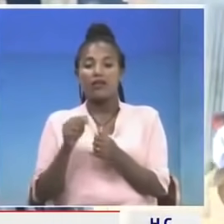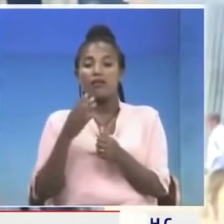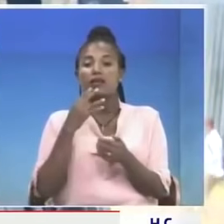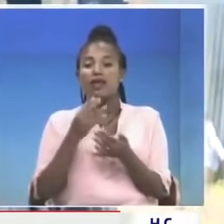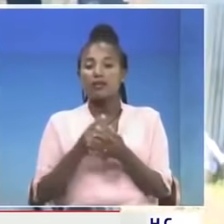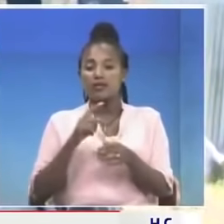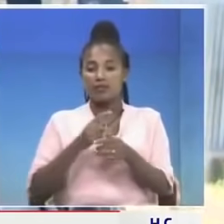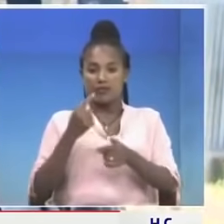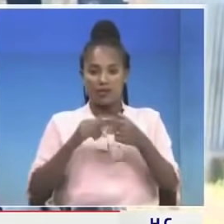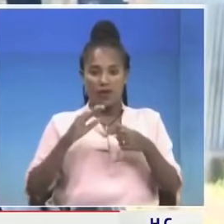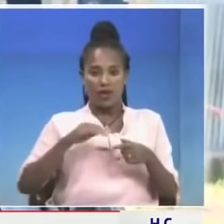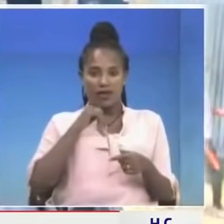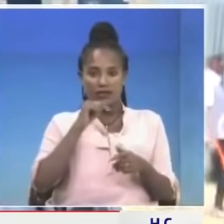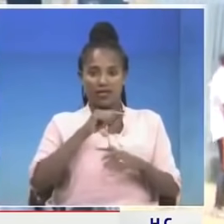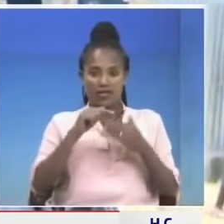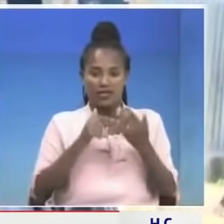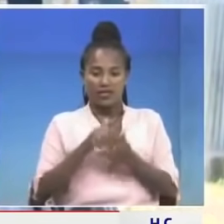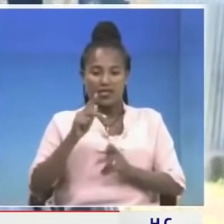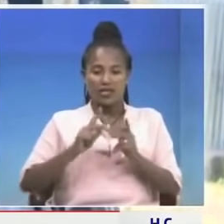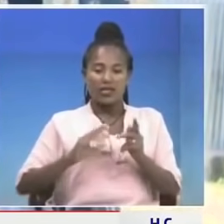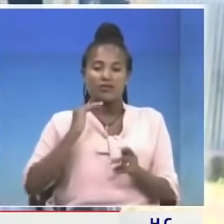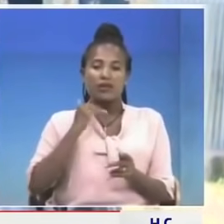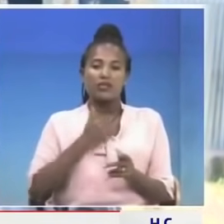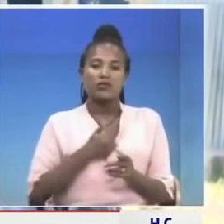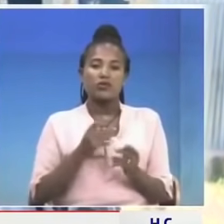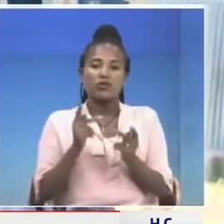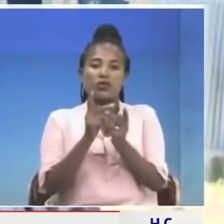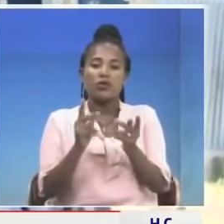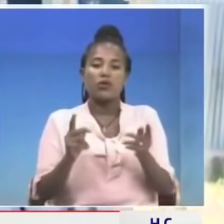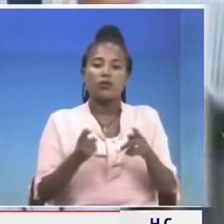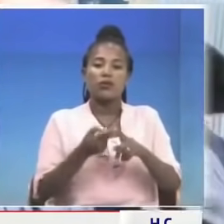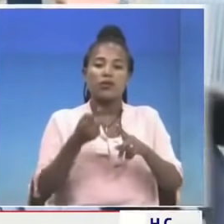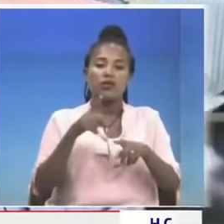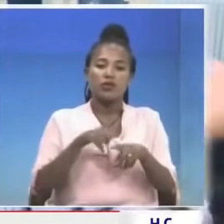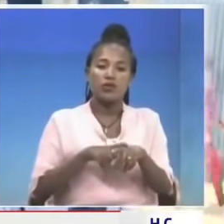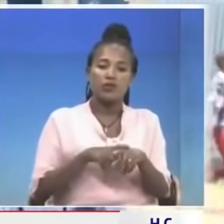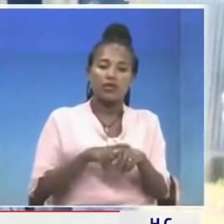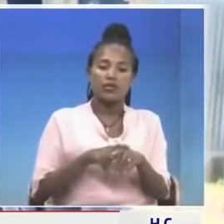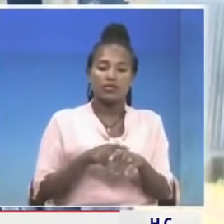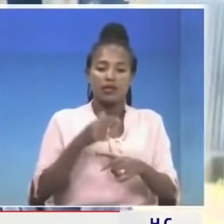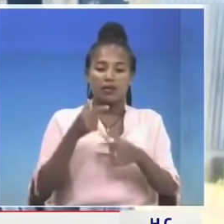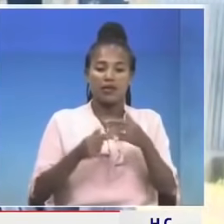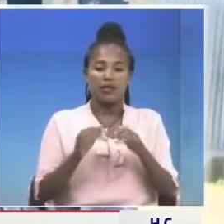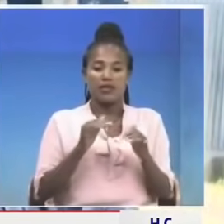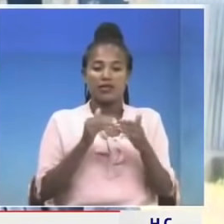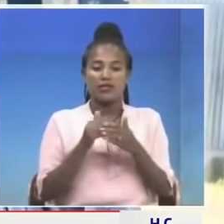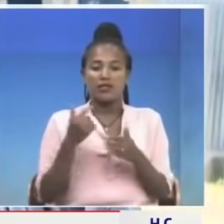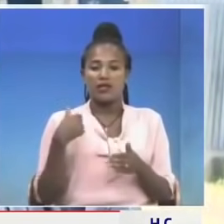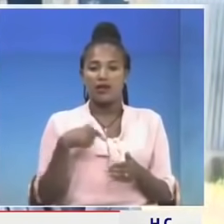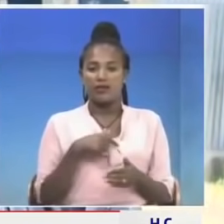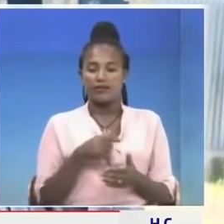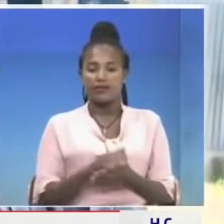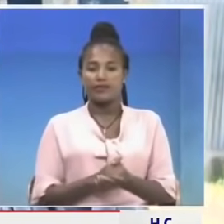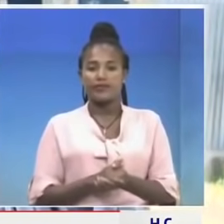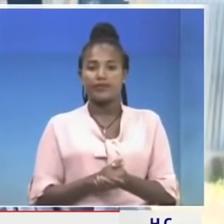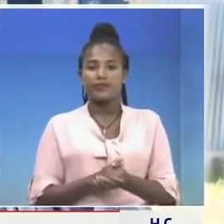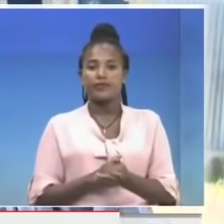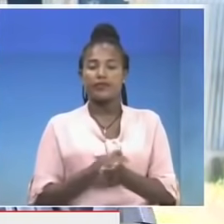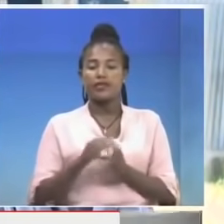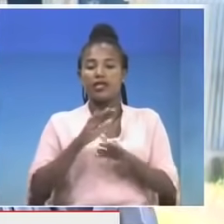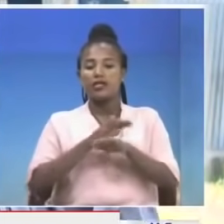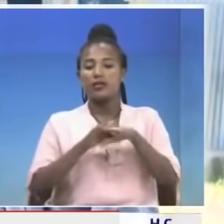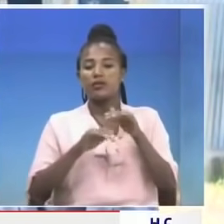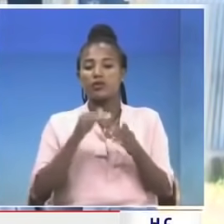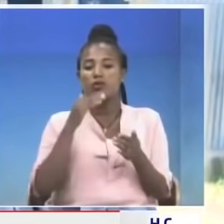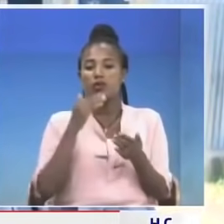አይቀርም። ስለዚህ ህዝባችን ወደ ቀየው ተመልሶ እስኪሄድ ድረስ እኛ ተመችቶን በጥሩ